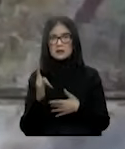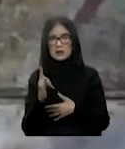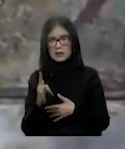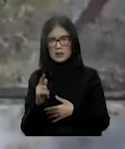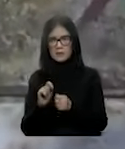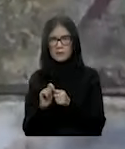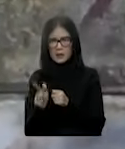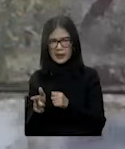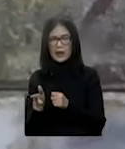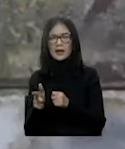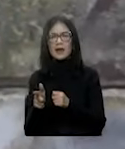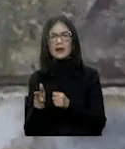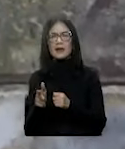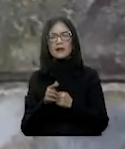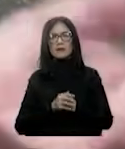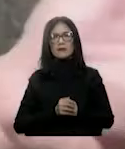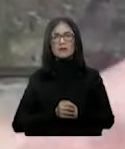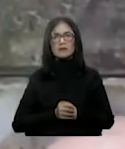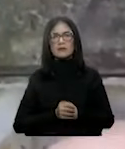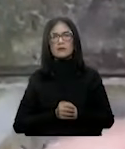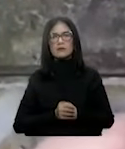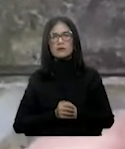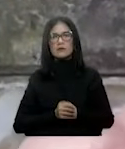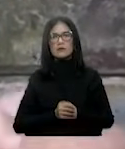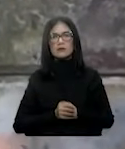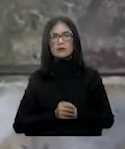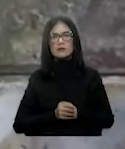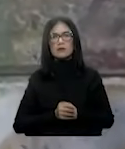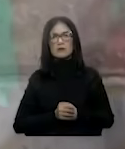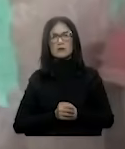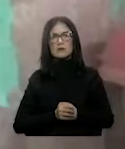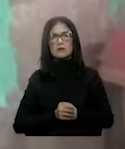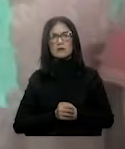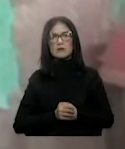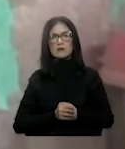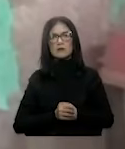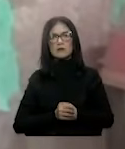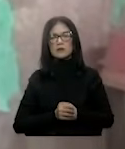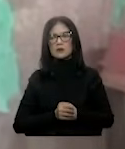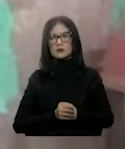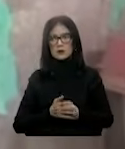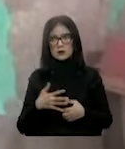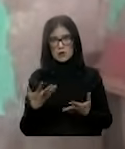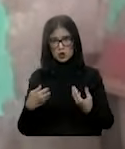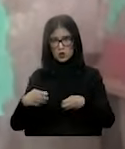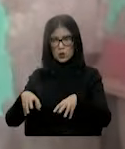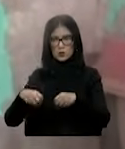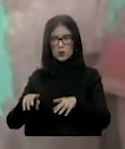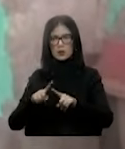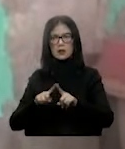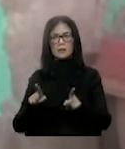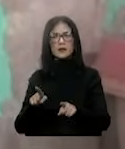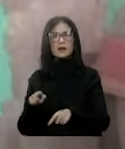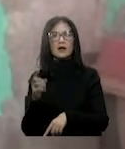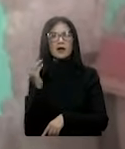harus dibayar air pamnya. Dengan kena biaya pertambahan. Tadinya mau sempat nggak jualan, cuman mau ngapain ya?